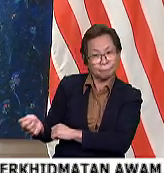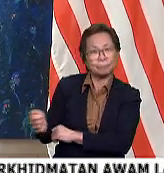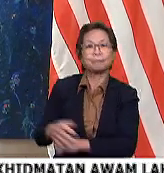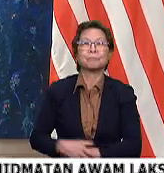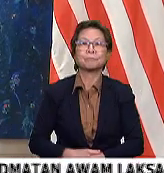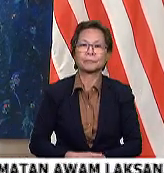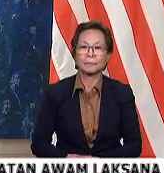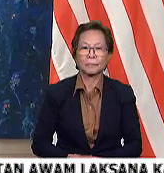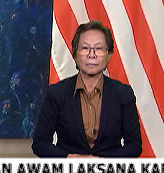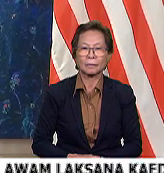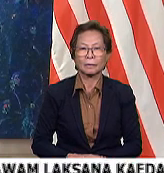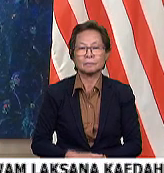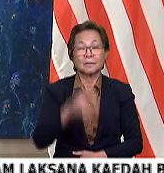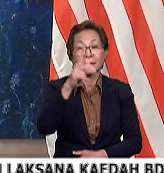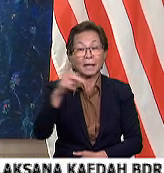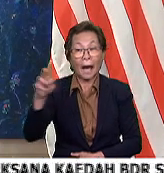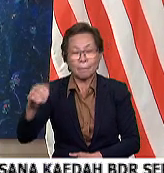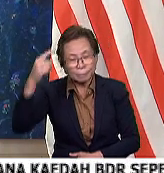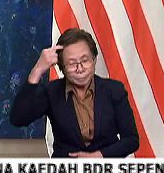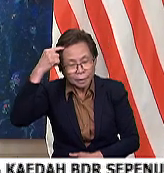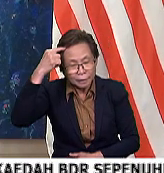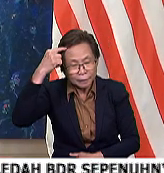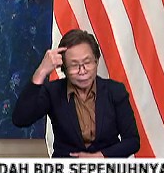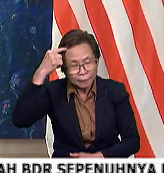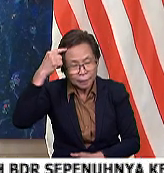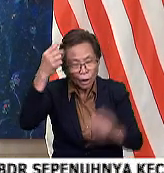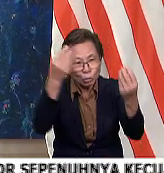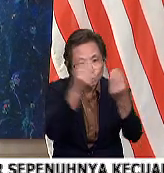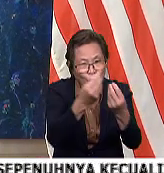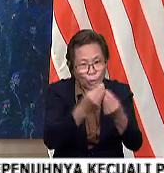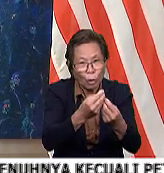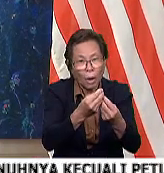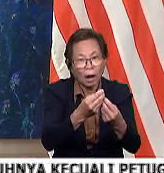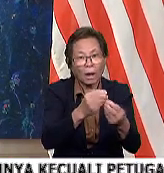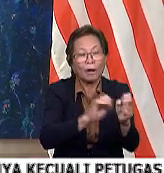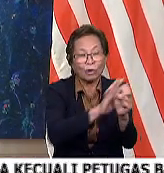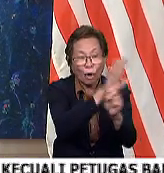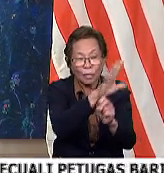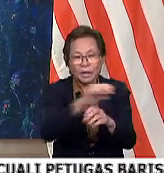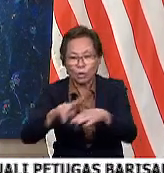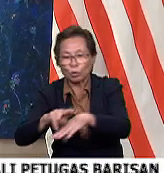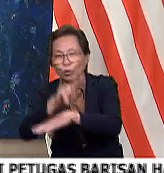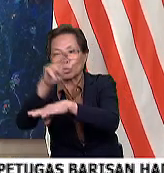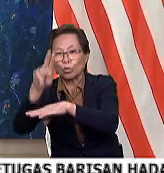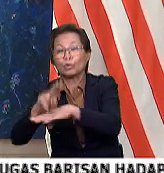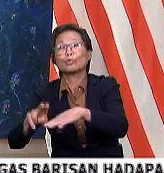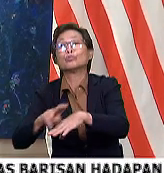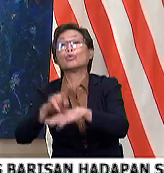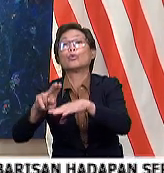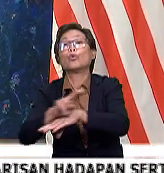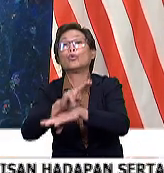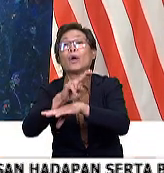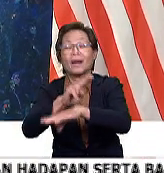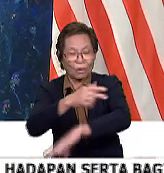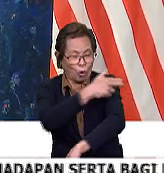kyb mengambil kilo antara lain jumlah kisscomic setelah penggunaan ke testi Hospital